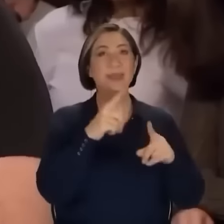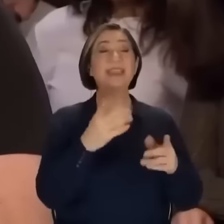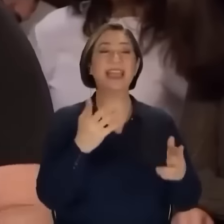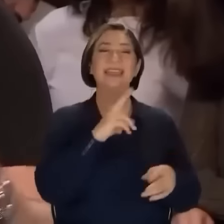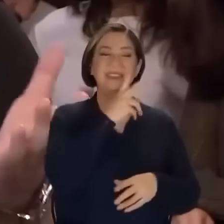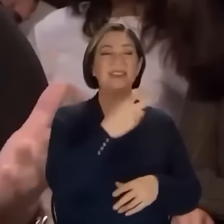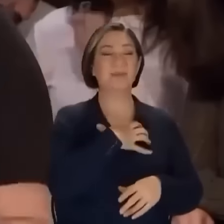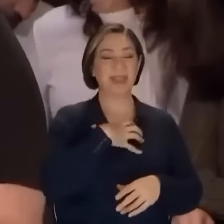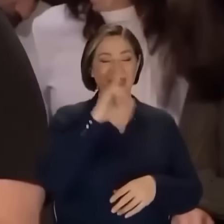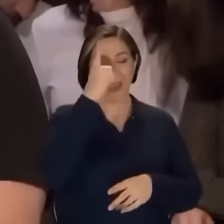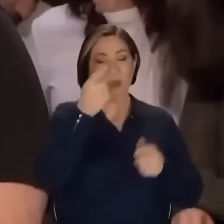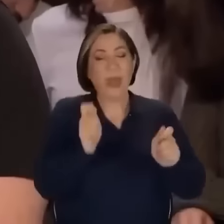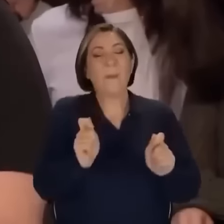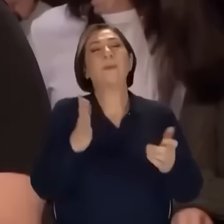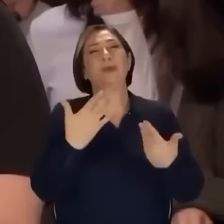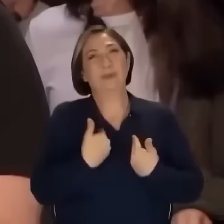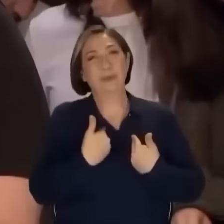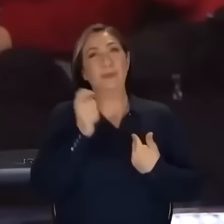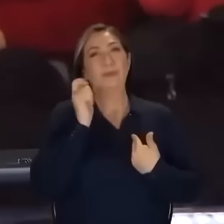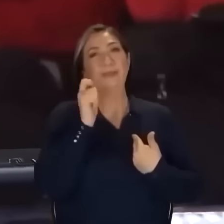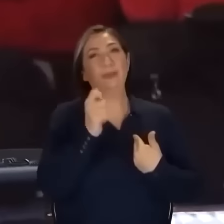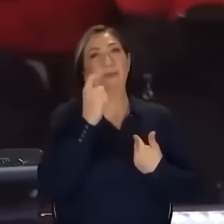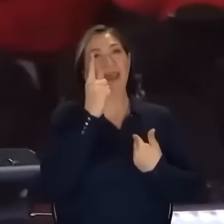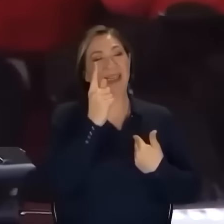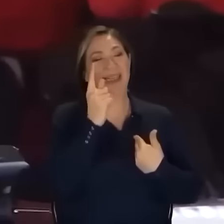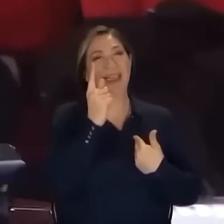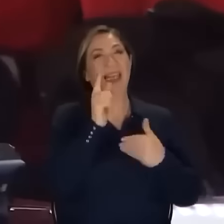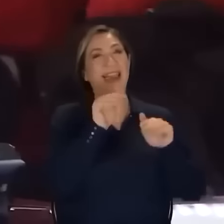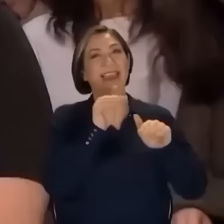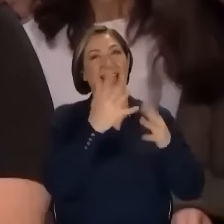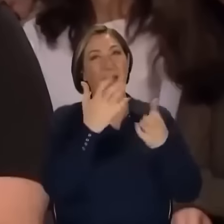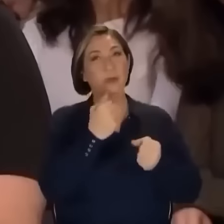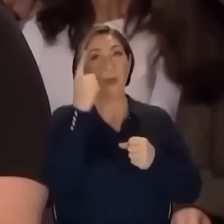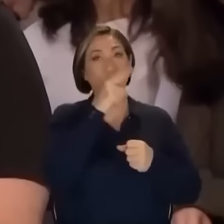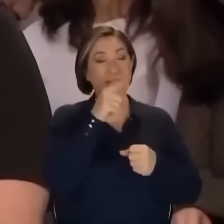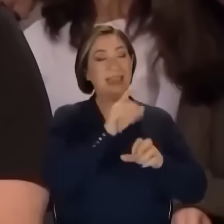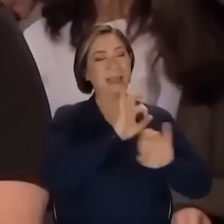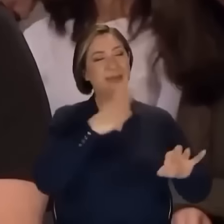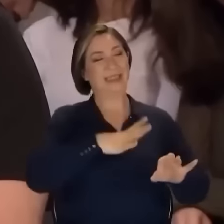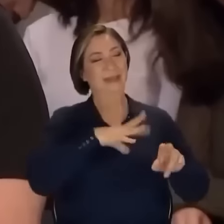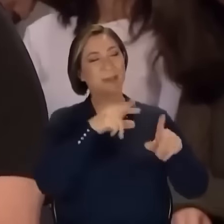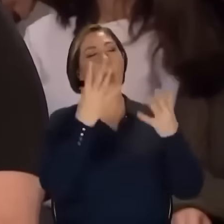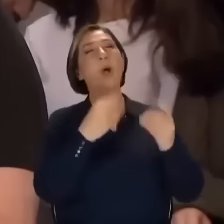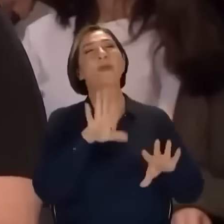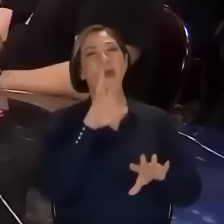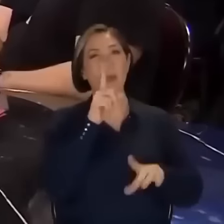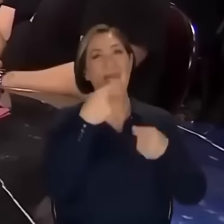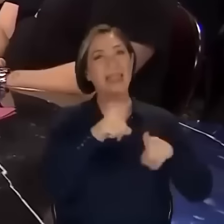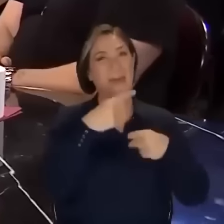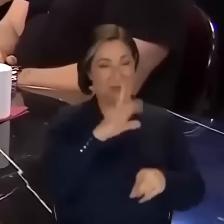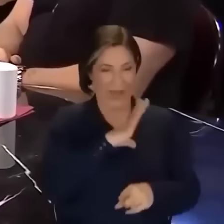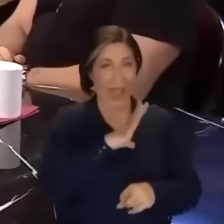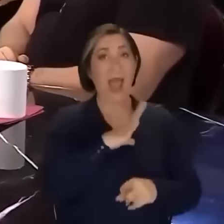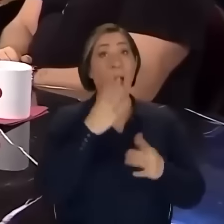yazık ki işte çocuğu tek başımıza yapamıyoruz mecbur bir Eee destek alıyoruz Onun için tam istediğimiz gibi olmuyor diye